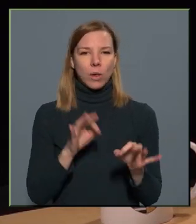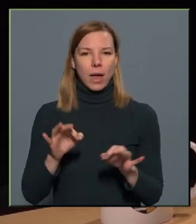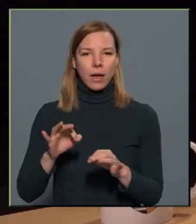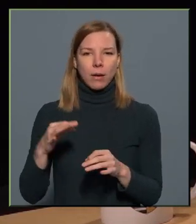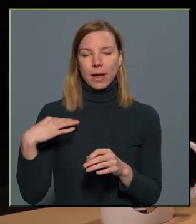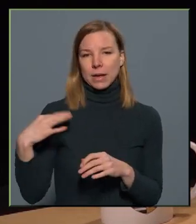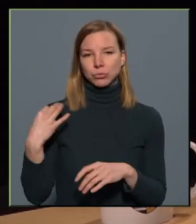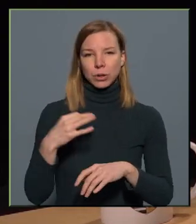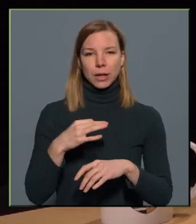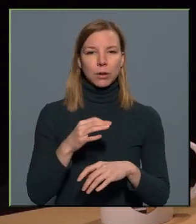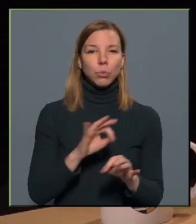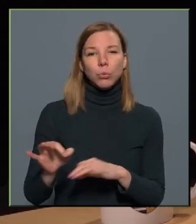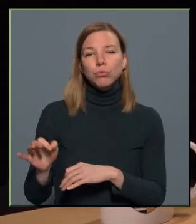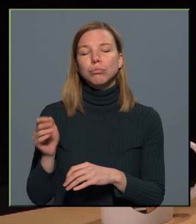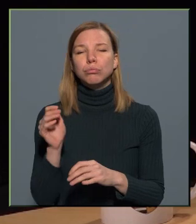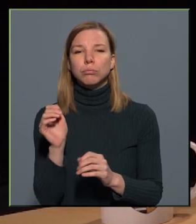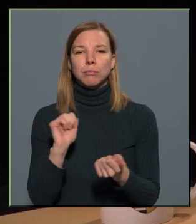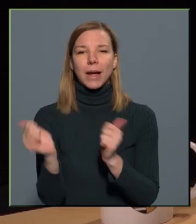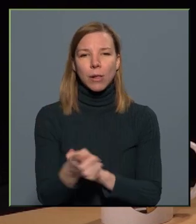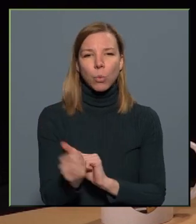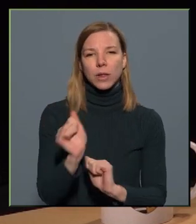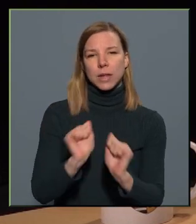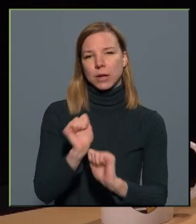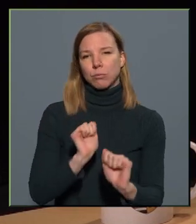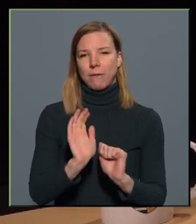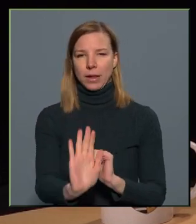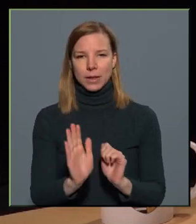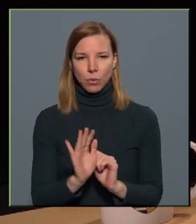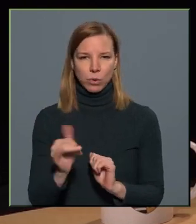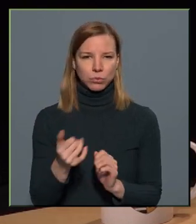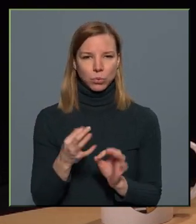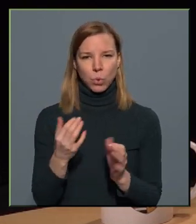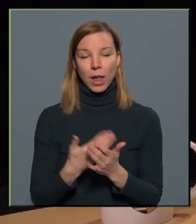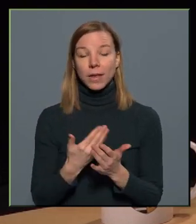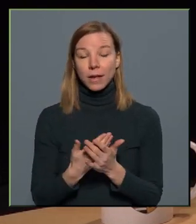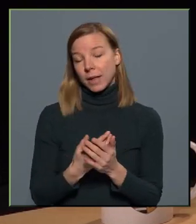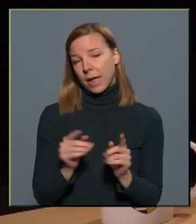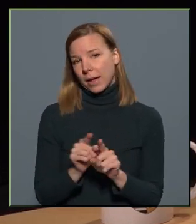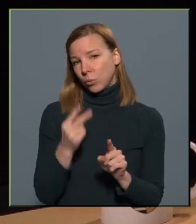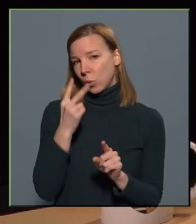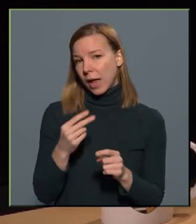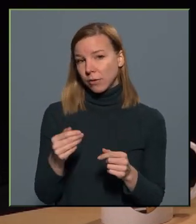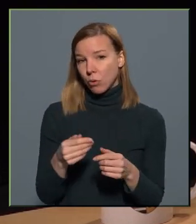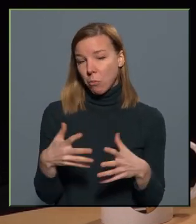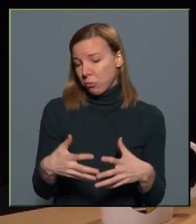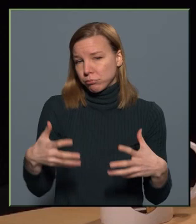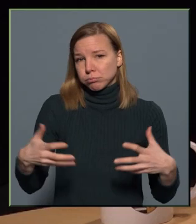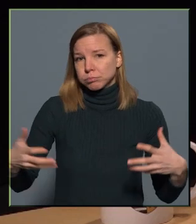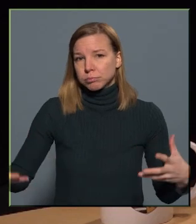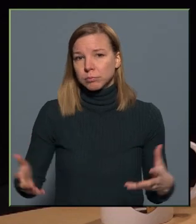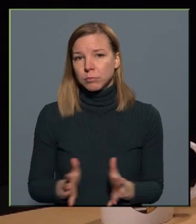de nem panaszkodom, szerintem erősödik Kőbányán a városügyei, vagy a városügyeink keresztül akár önmagunk